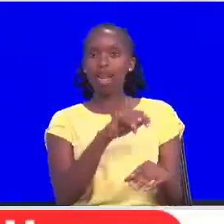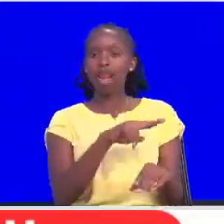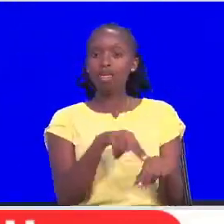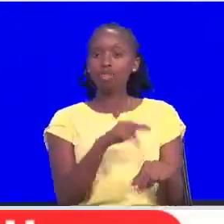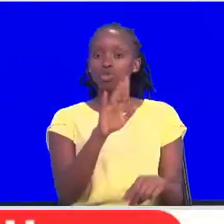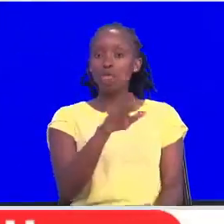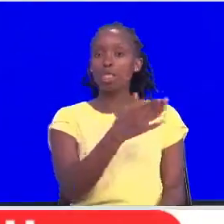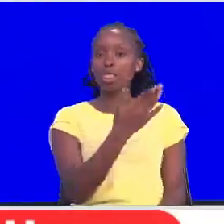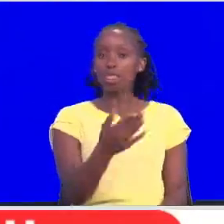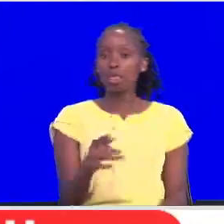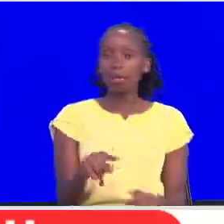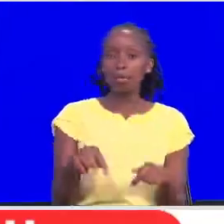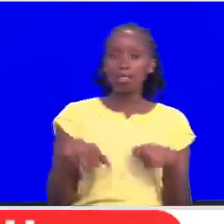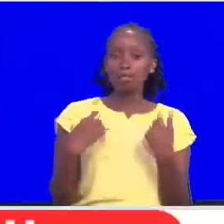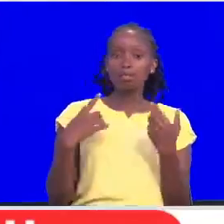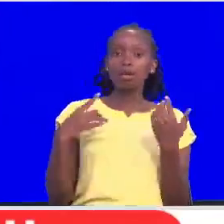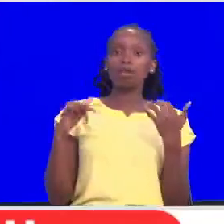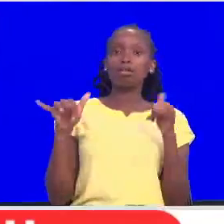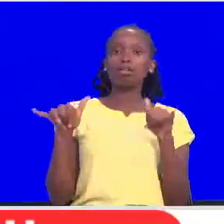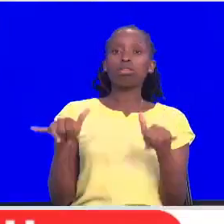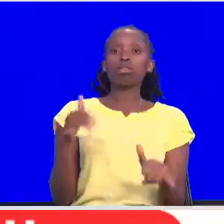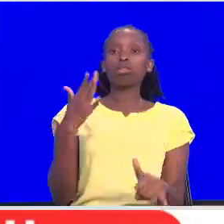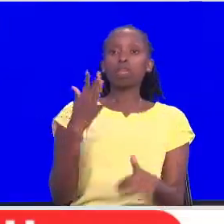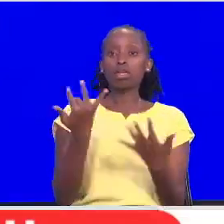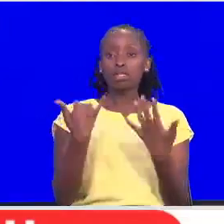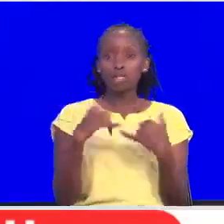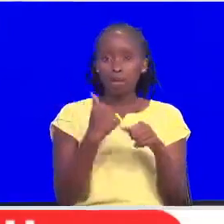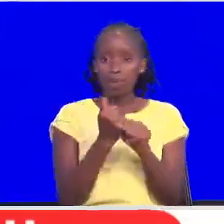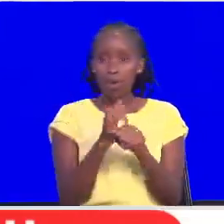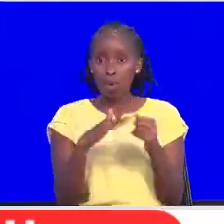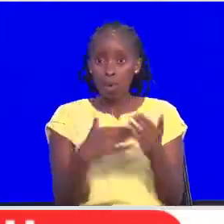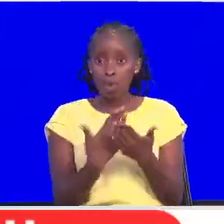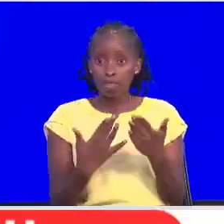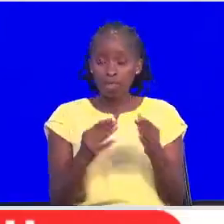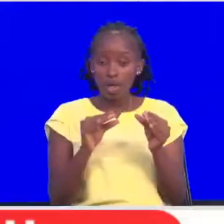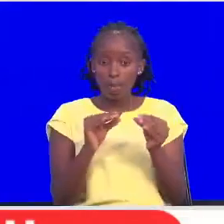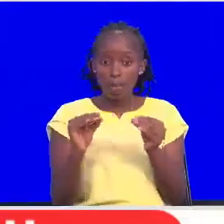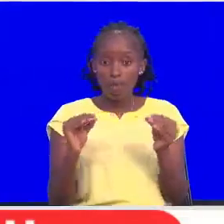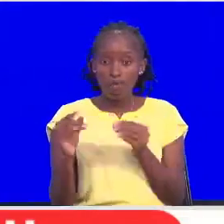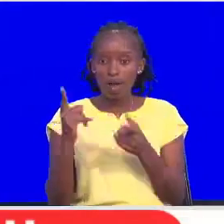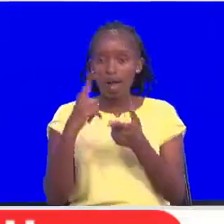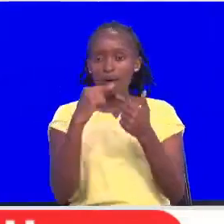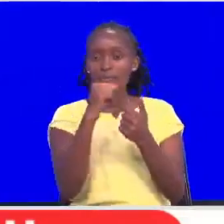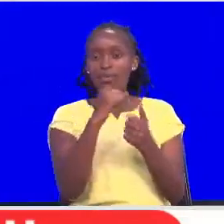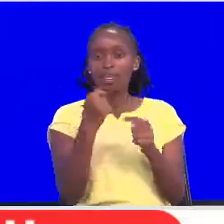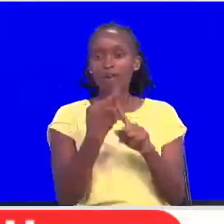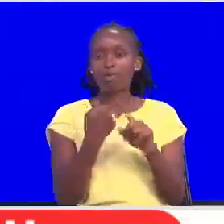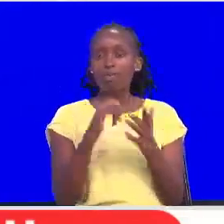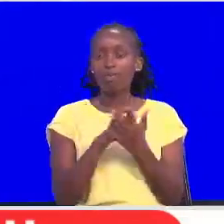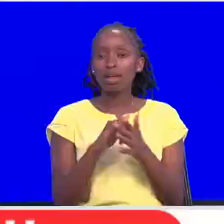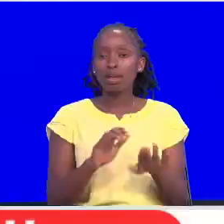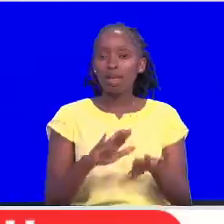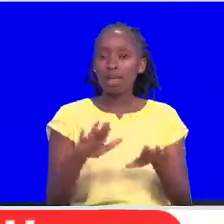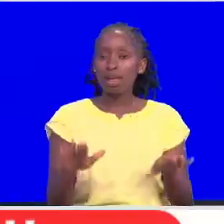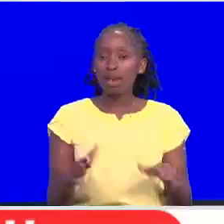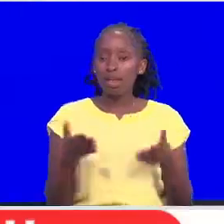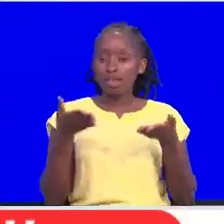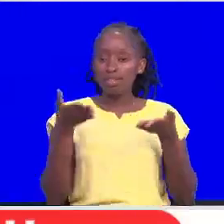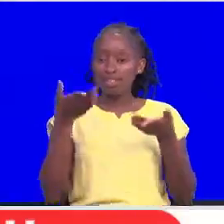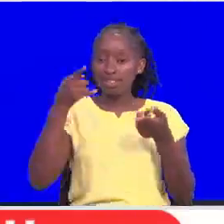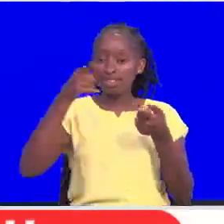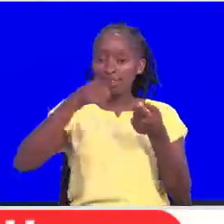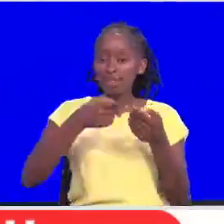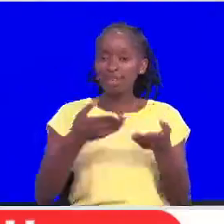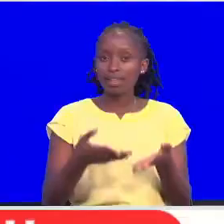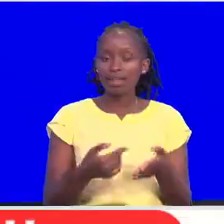nabaki pale kuvuruta vitu ziweze kukuja hii upande kutoka kwa national government. Kwa hiyo sijawahi nimejulia hapa